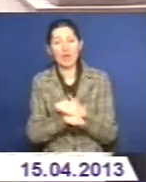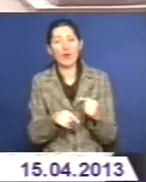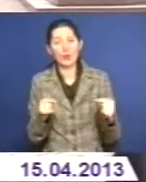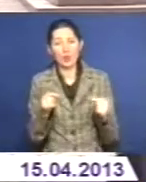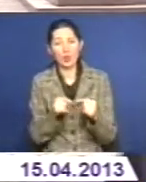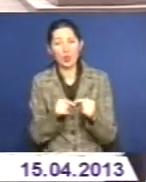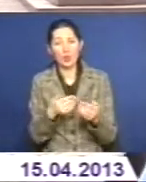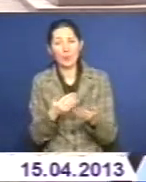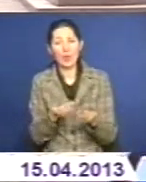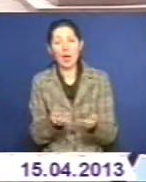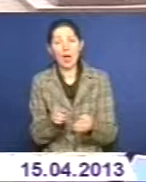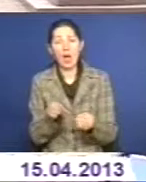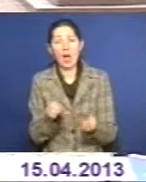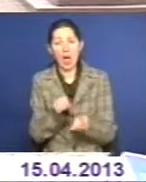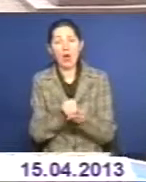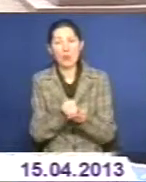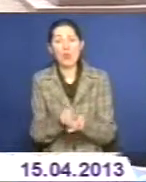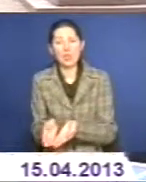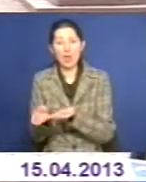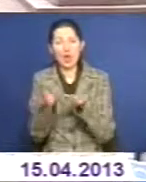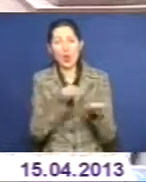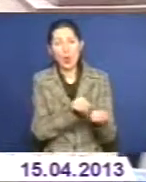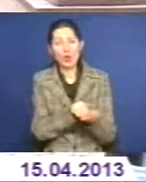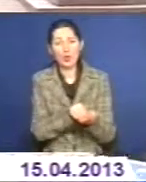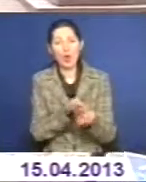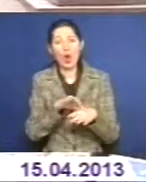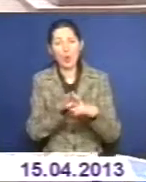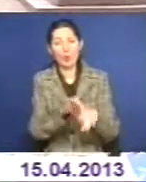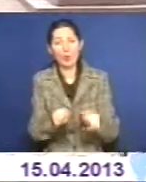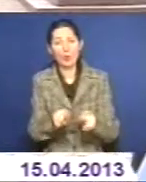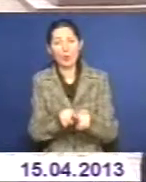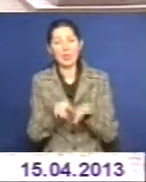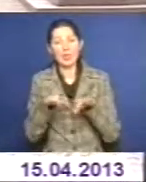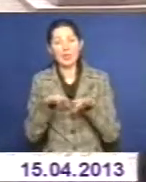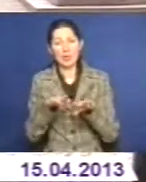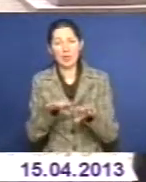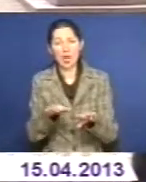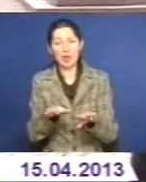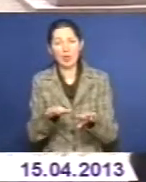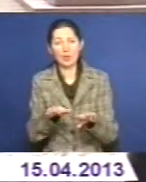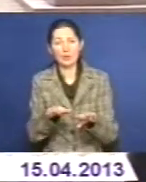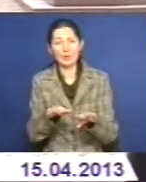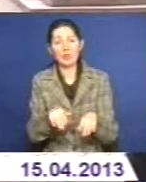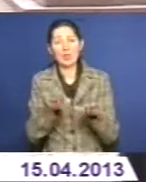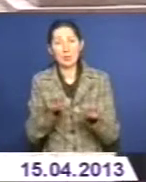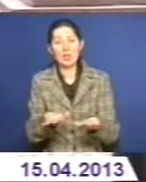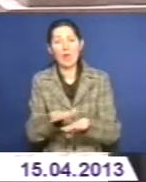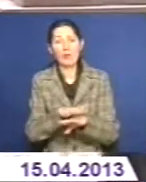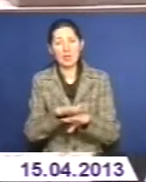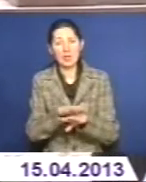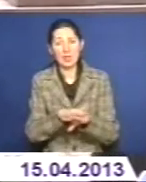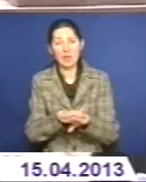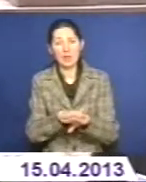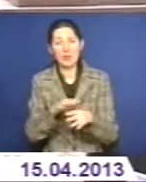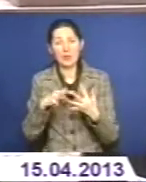значить, перезахоронюємо, проводимо такі заходи, значить, з місцевим населенням,